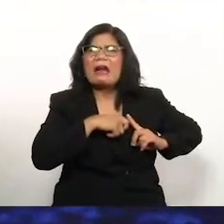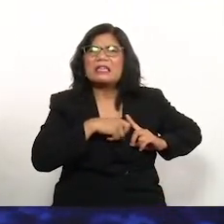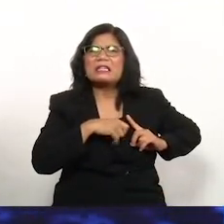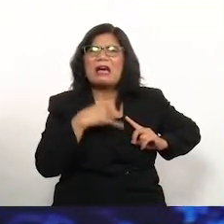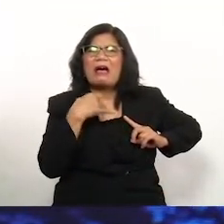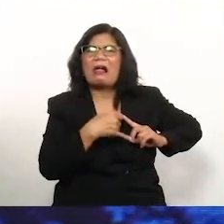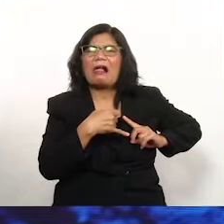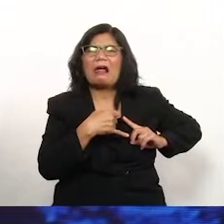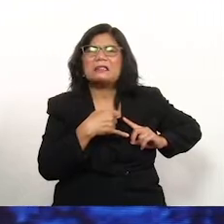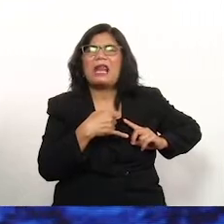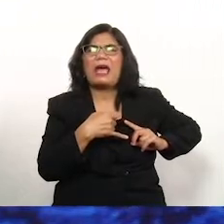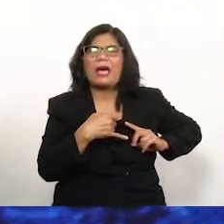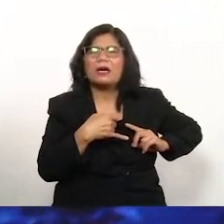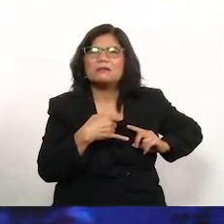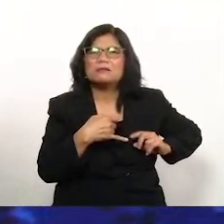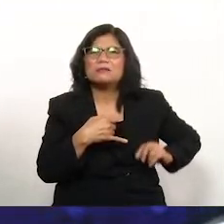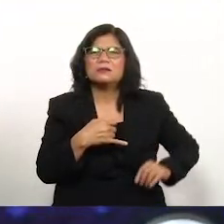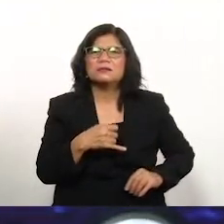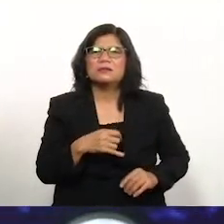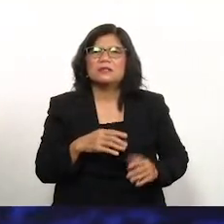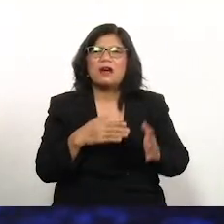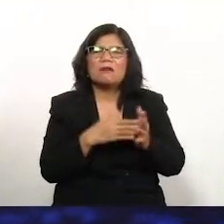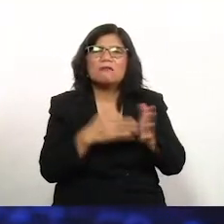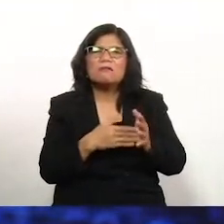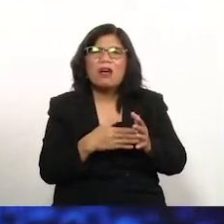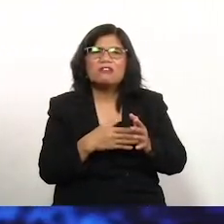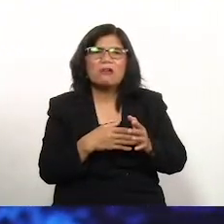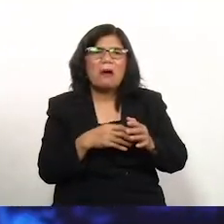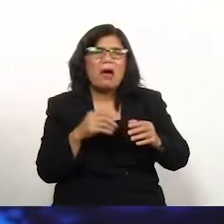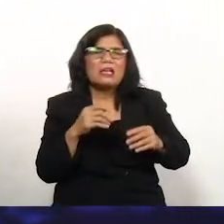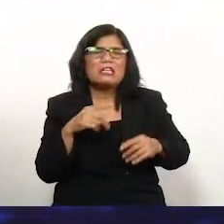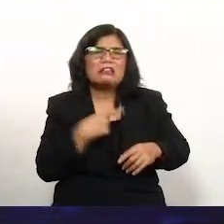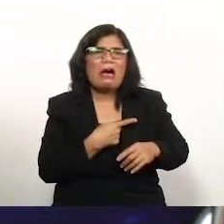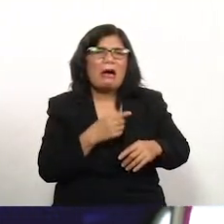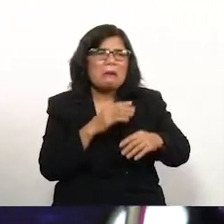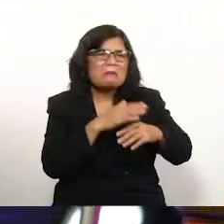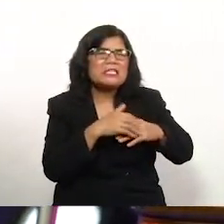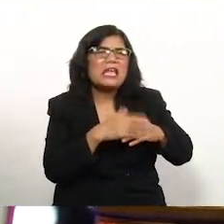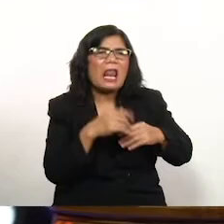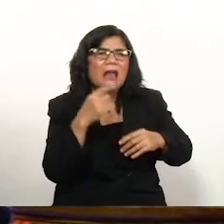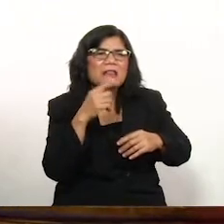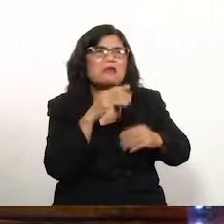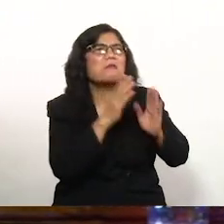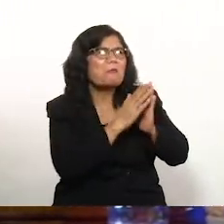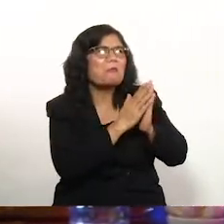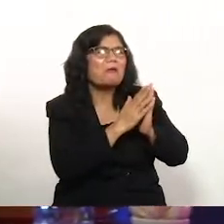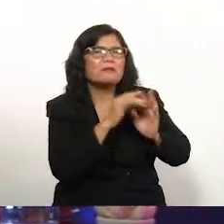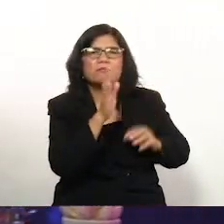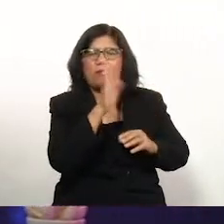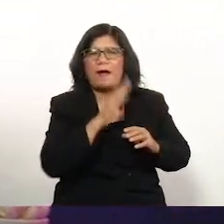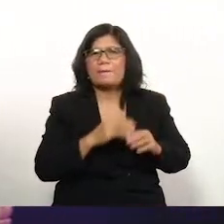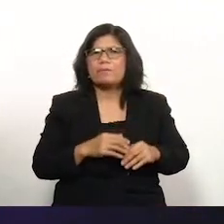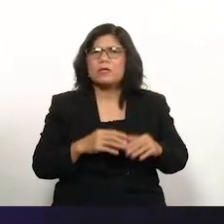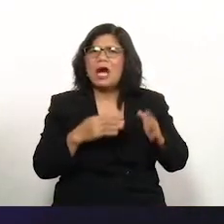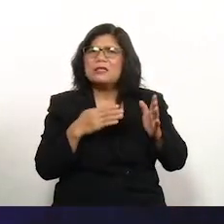jangan sampai berkat kita terganjal hanya karena kita tukang penjilat jangan sampai berkaki terganjal